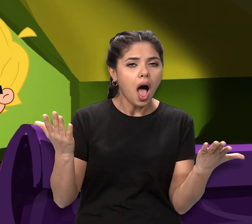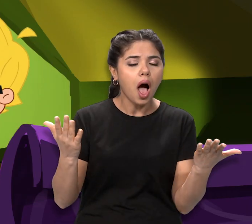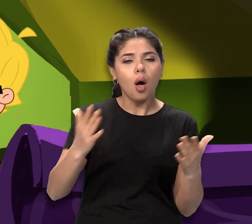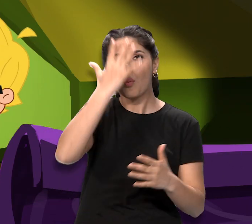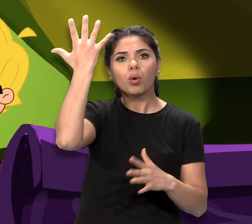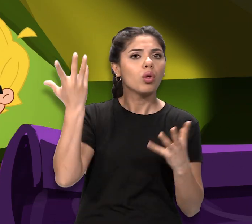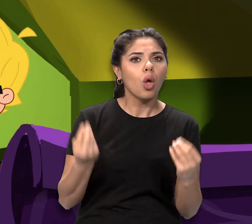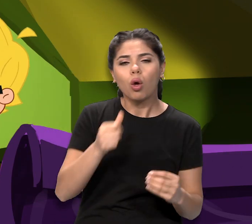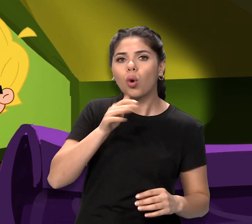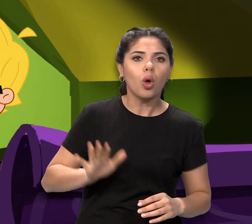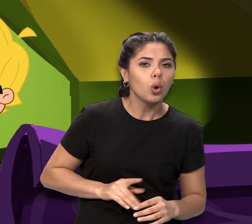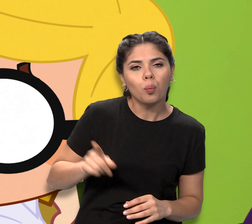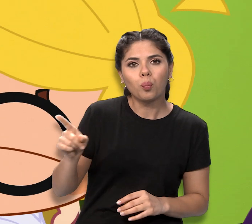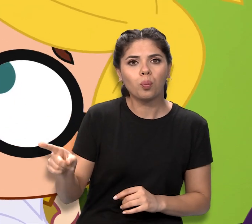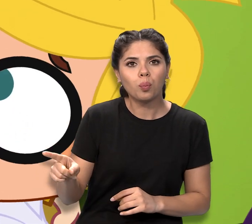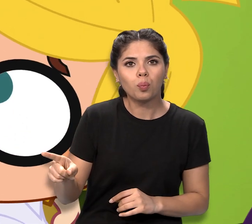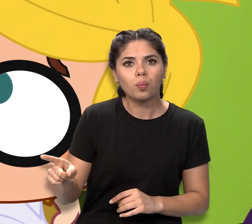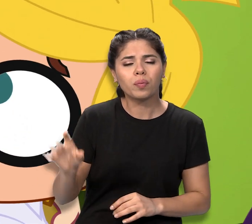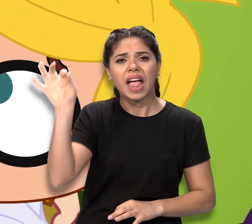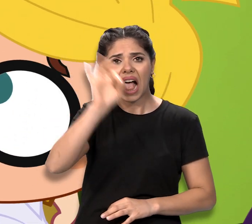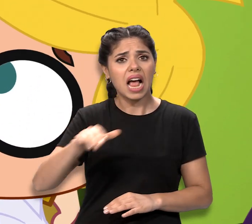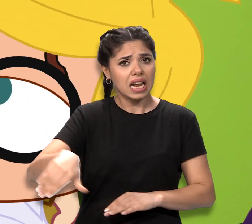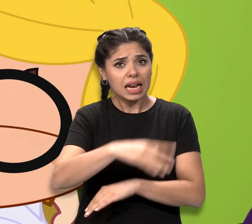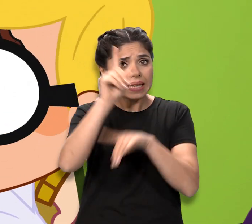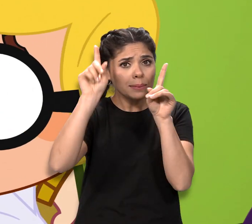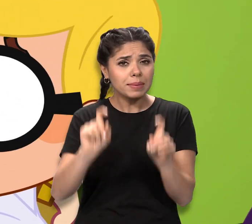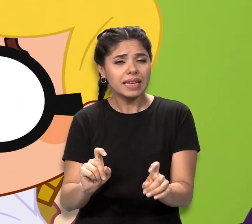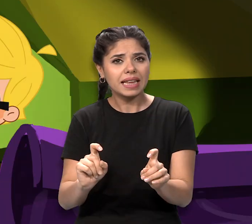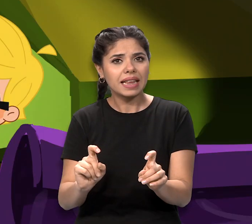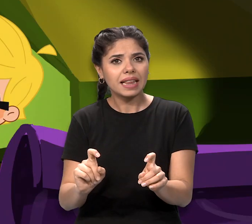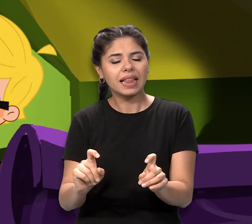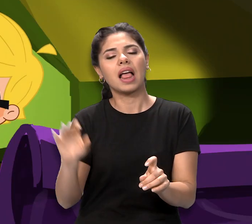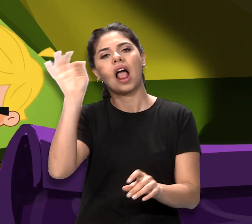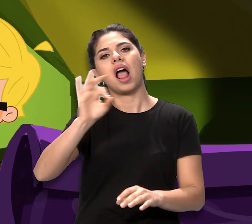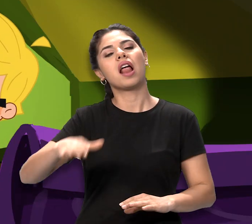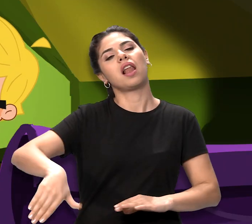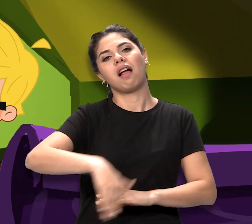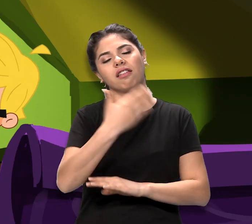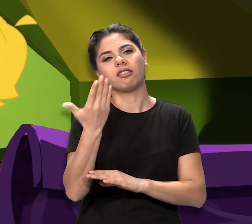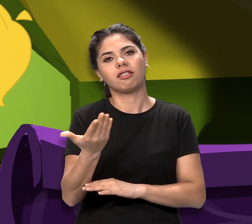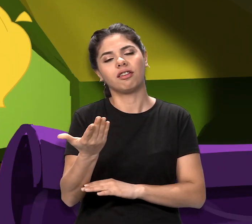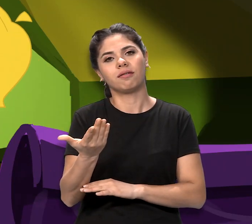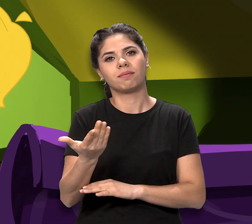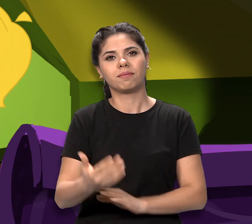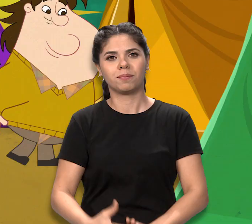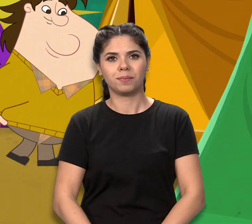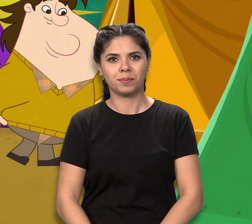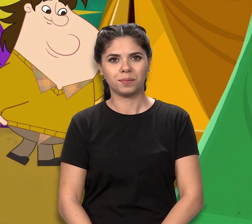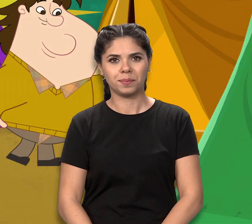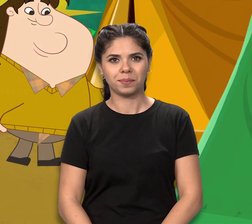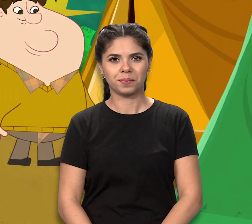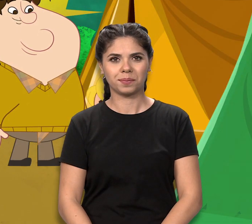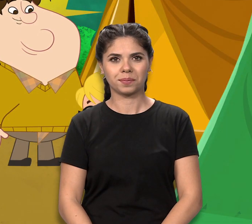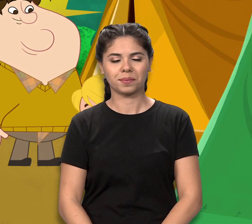Aa, Mutlu, ne oldu oğlum? Arılar gitti mi? Gittiler.